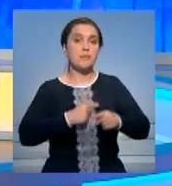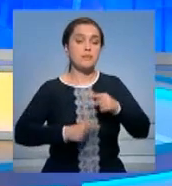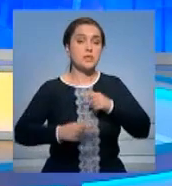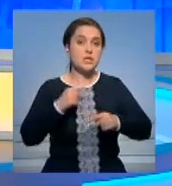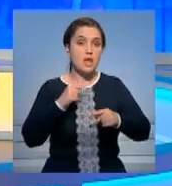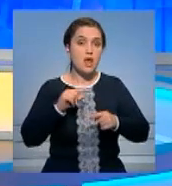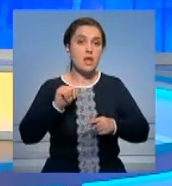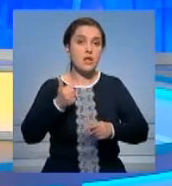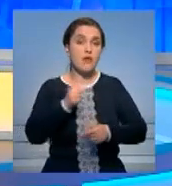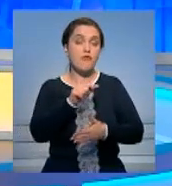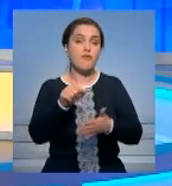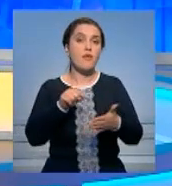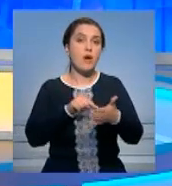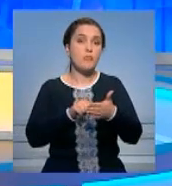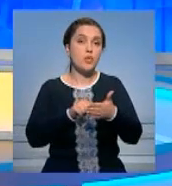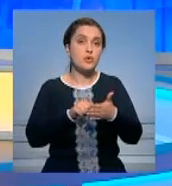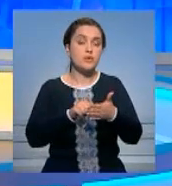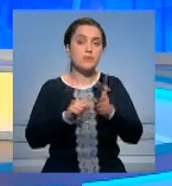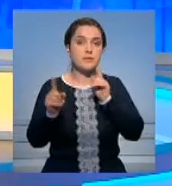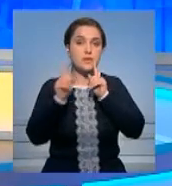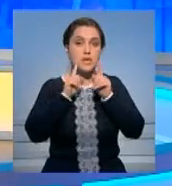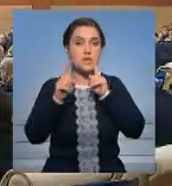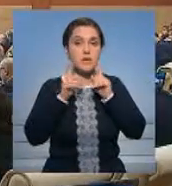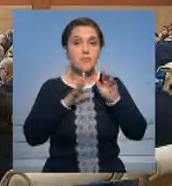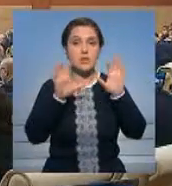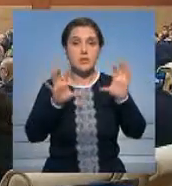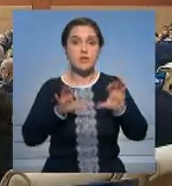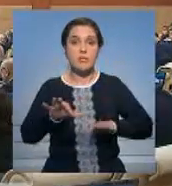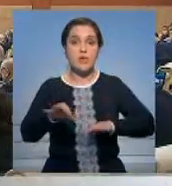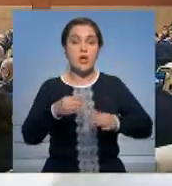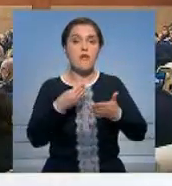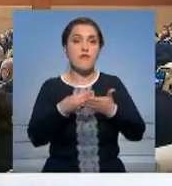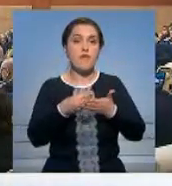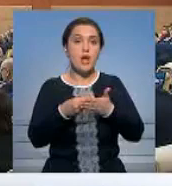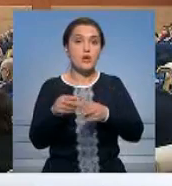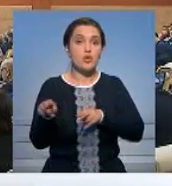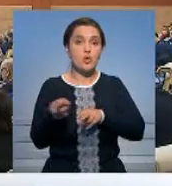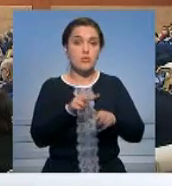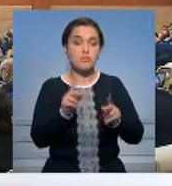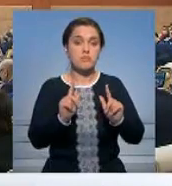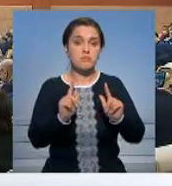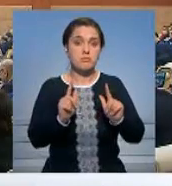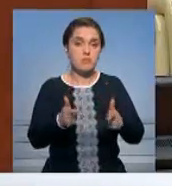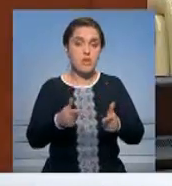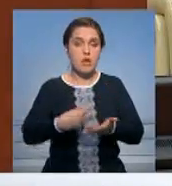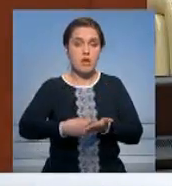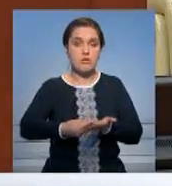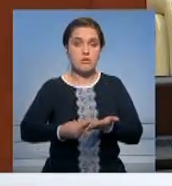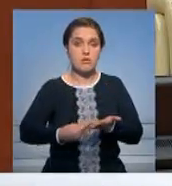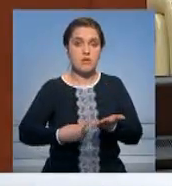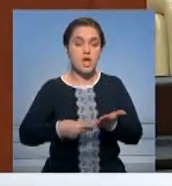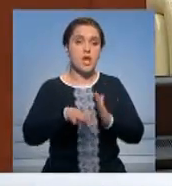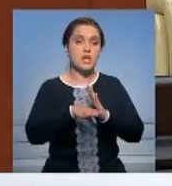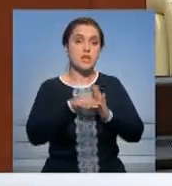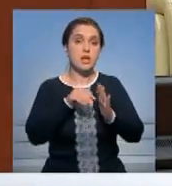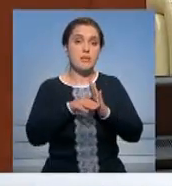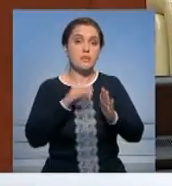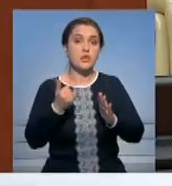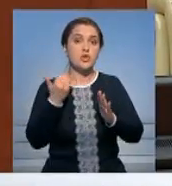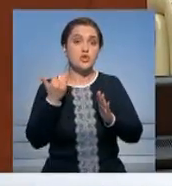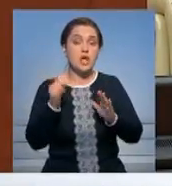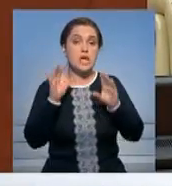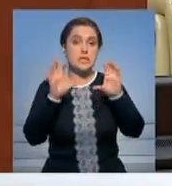А главным вопросом пленарного заседания сегодня стал законопроект о валютном регулировании. Депутаты одобрили его в первом чтении. Теперь на законодательном